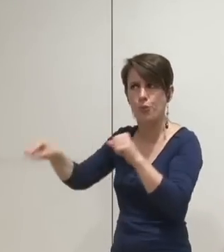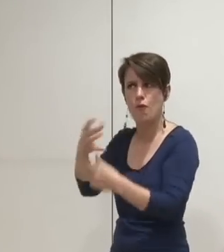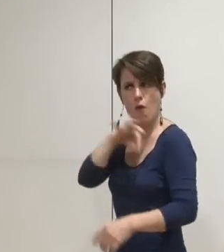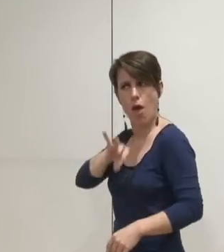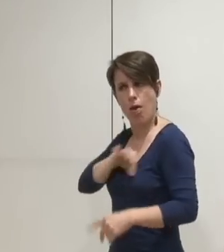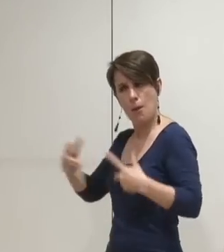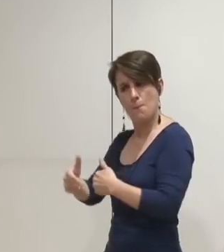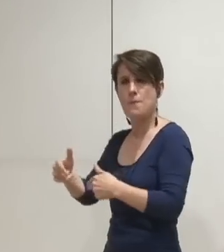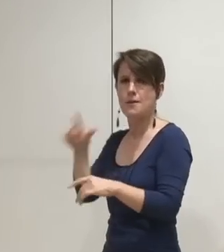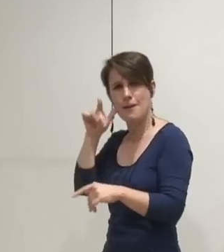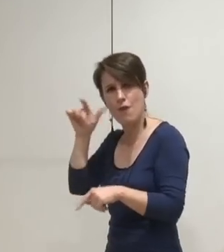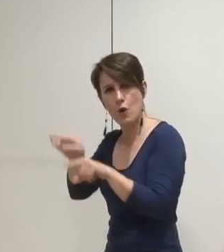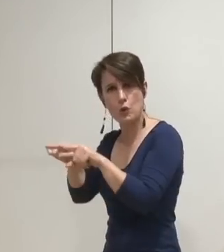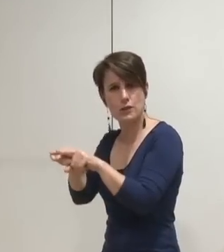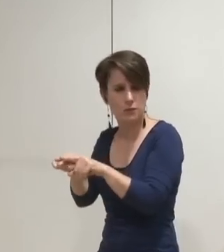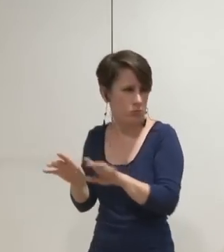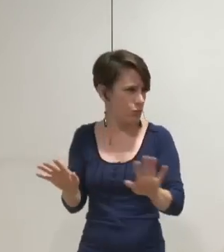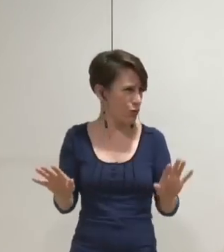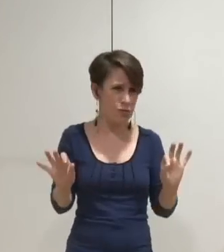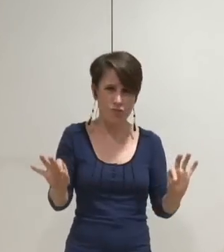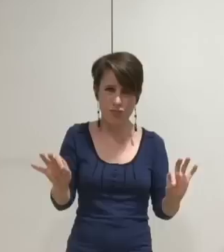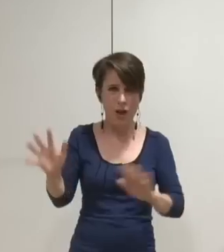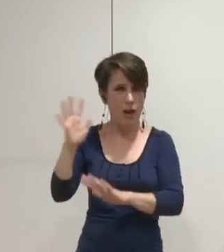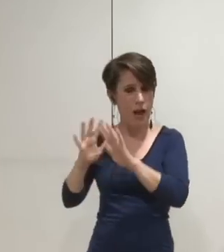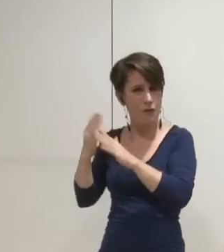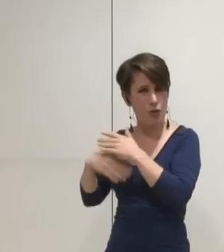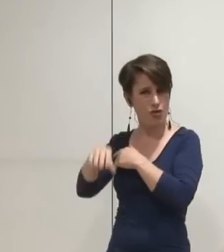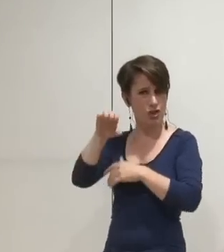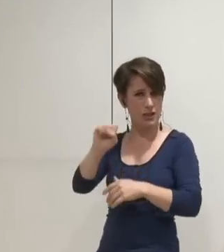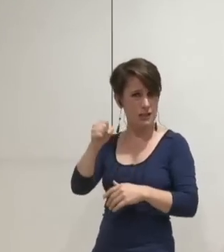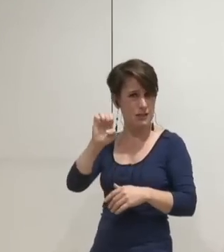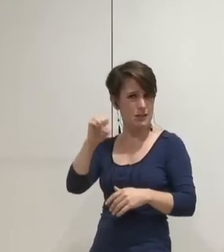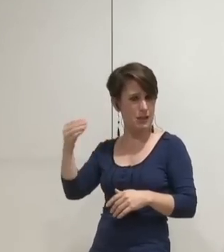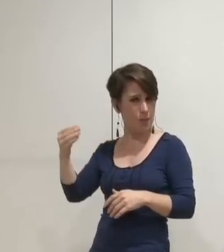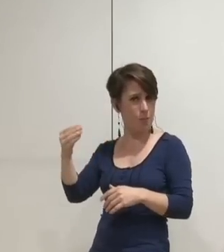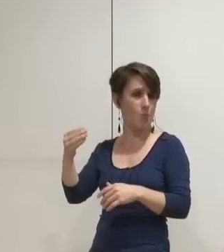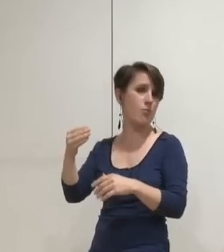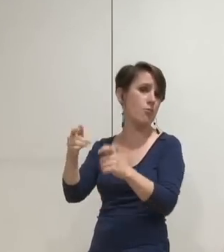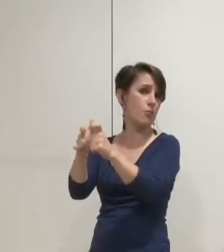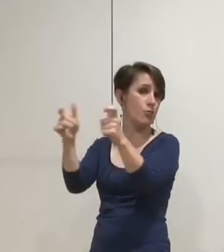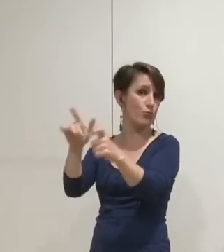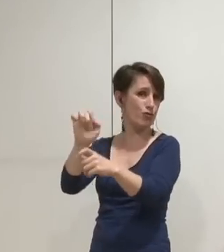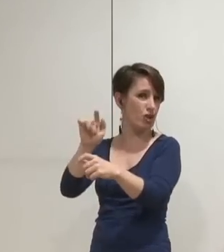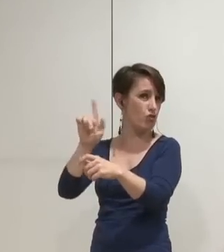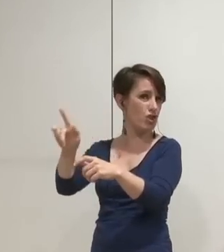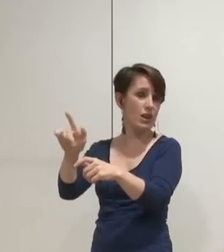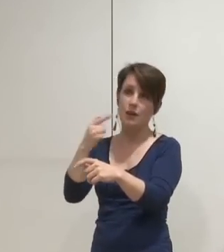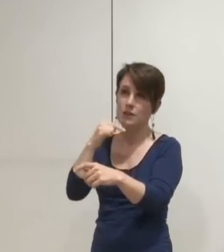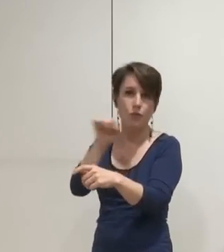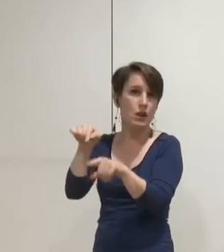étions très loin dans le cadre de la SEM d'une relation où nous aurions été entre les mains du privé et de ses seuls